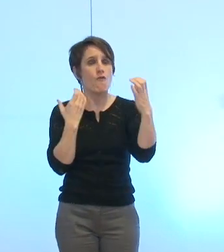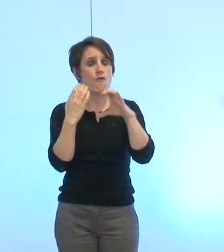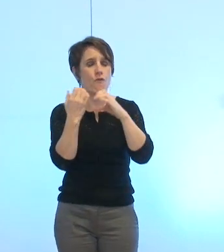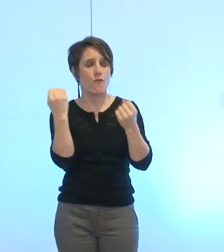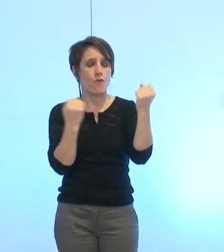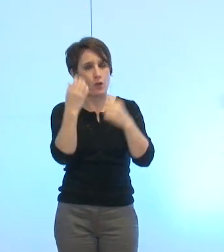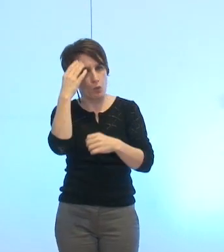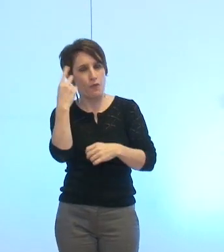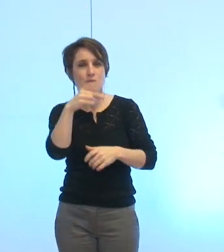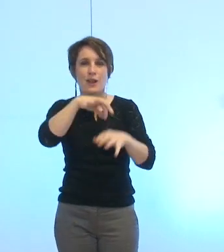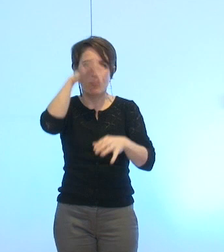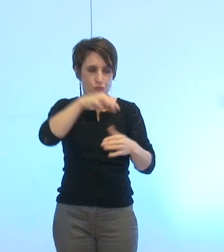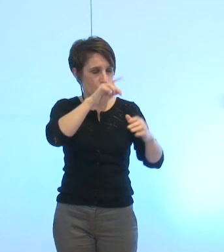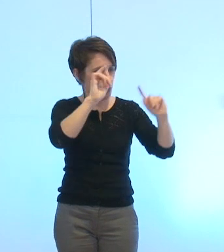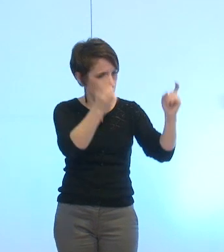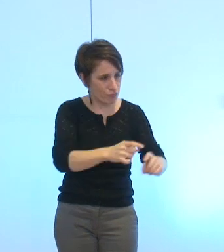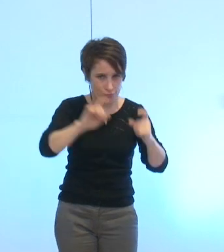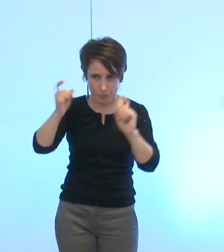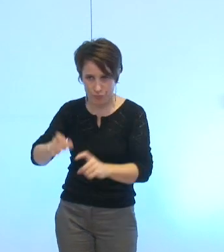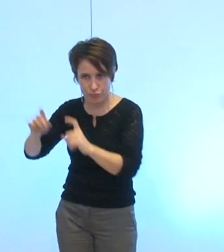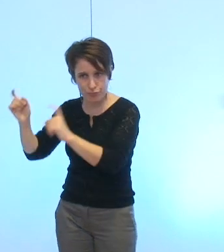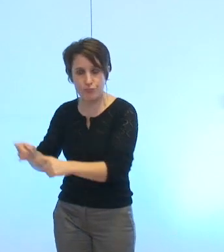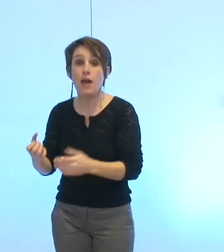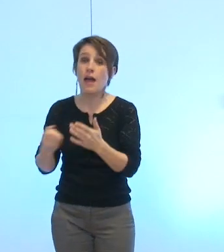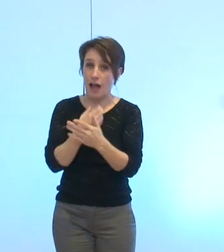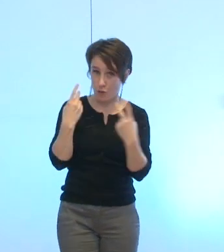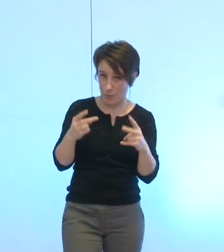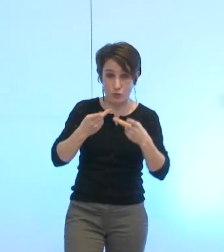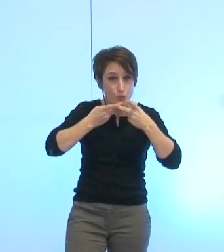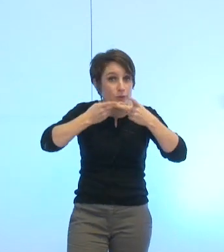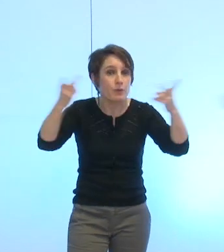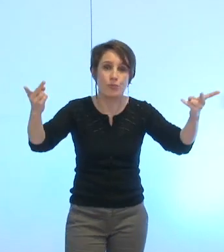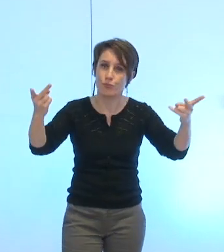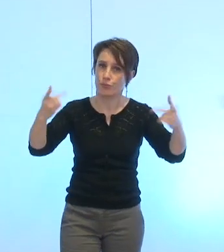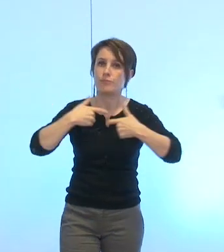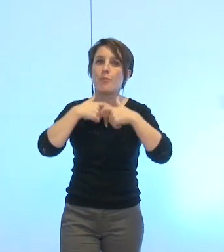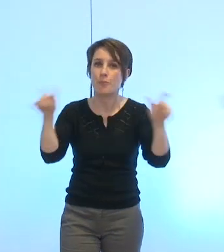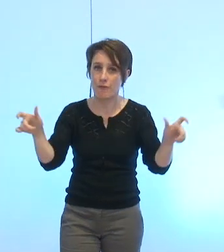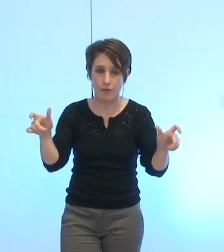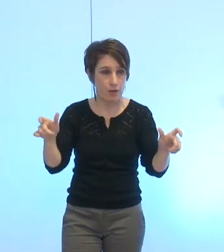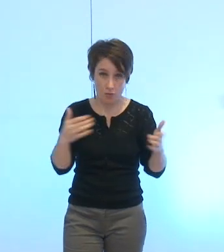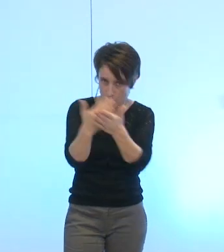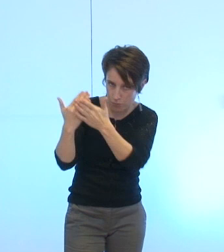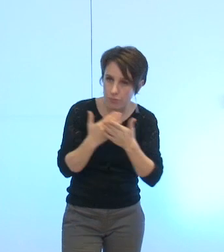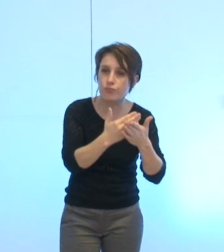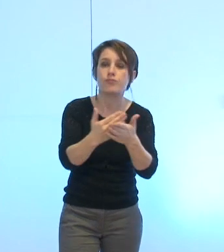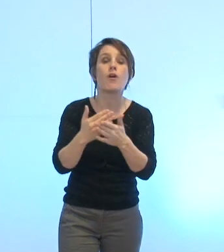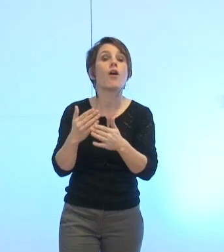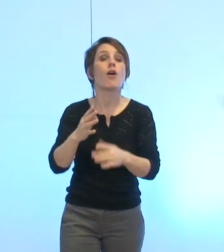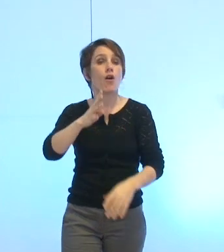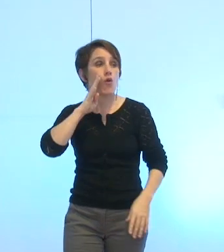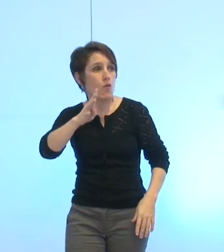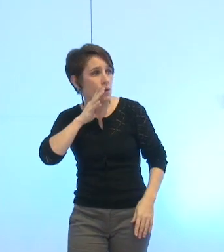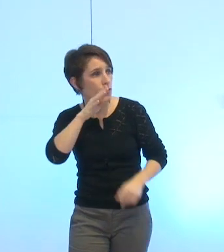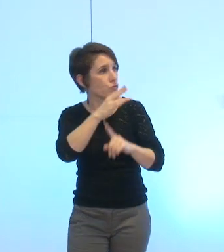élus la libération des données publiques élément important que nous partageons de surcroix la conférence sociale